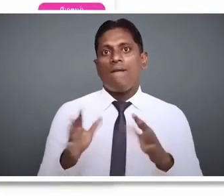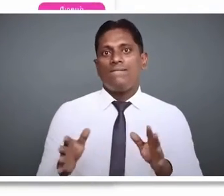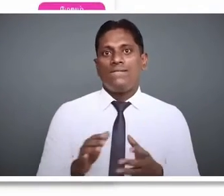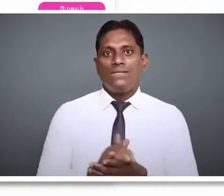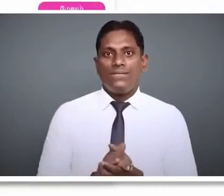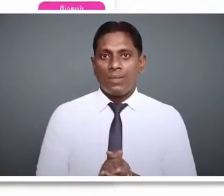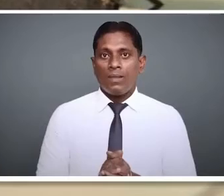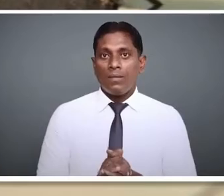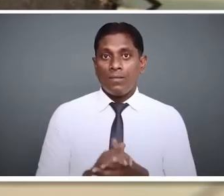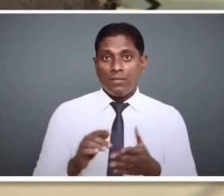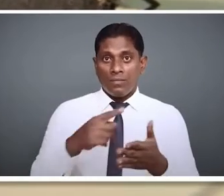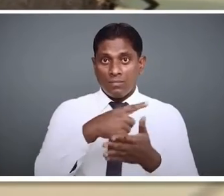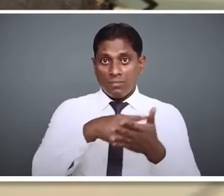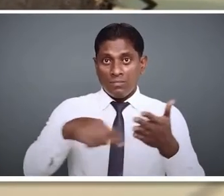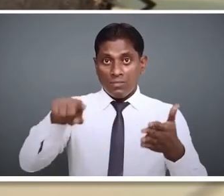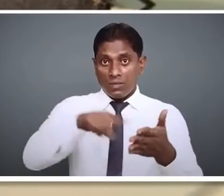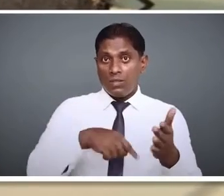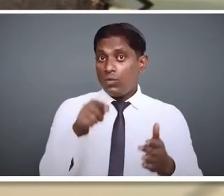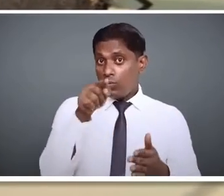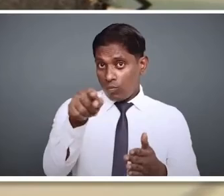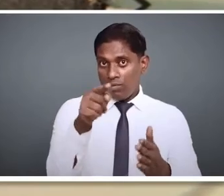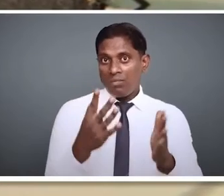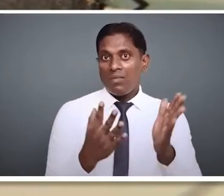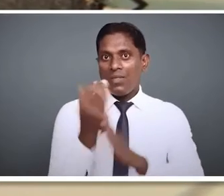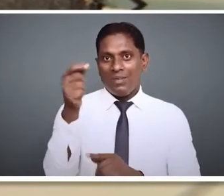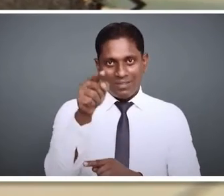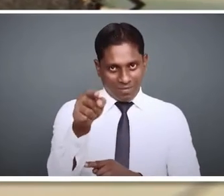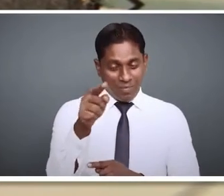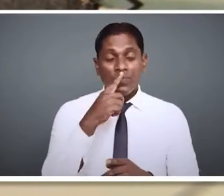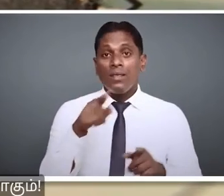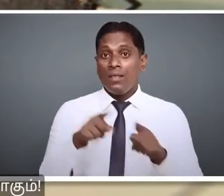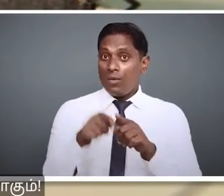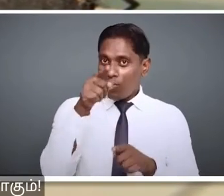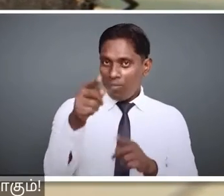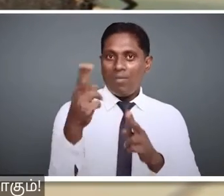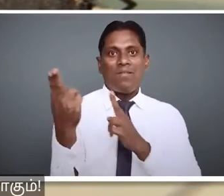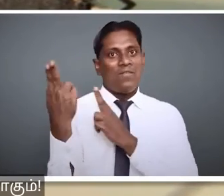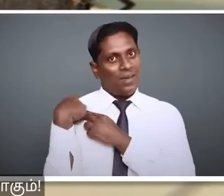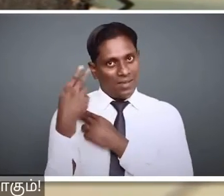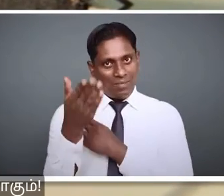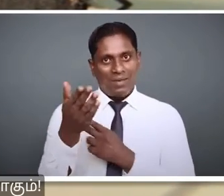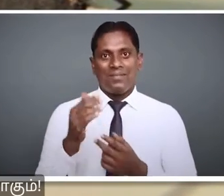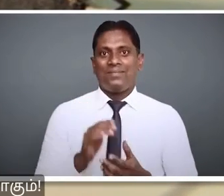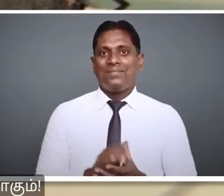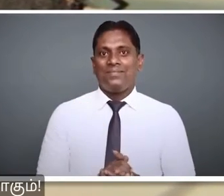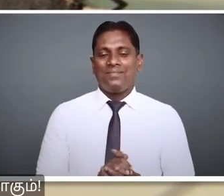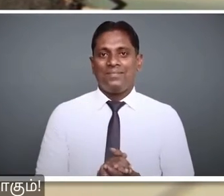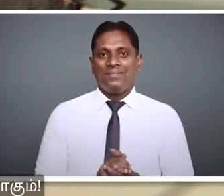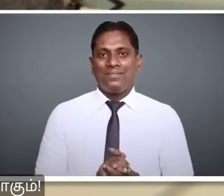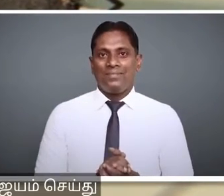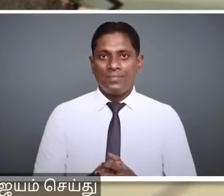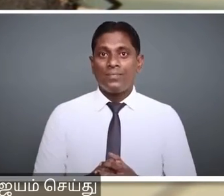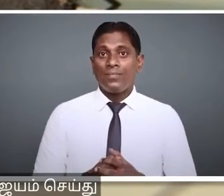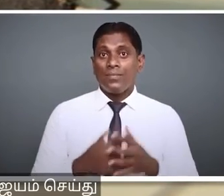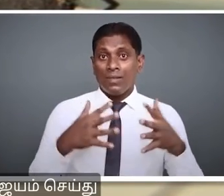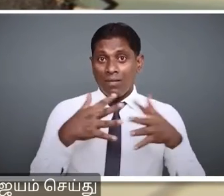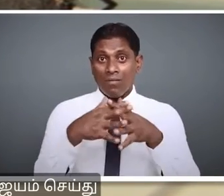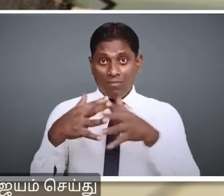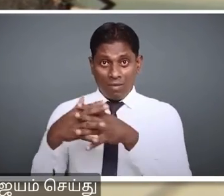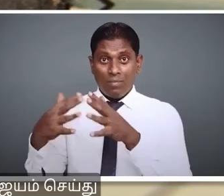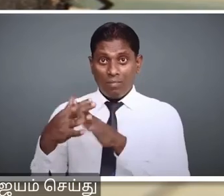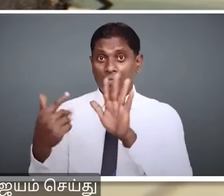உள்ளது. வாக்கு உங்களின் ஓர் உரிமை, அதனிலும் மேலாக வாக்களிப்பது உங்களின் ஒரு பொறுப்பாகும்.